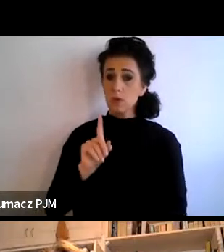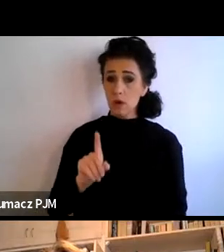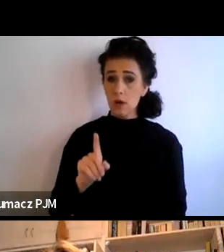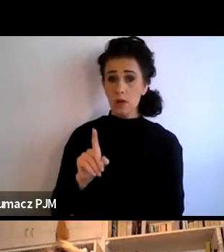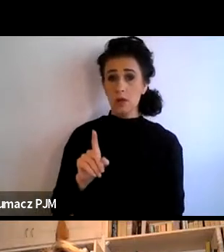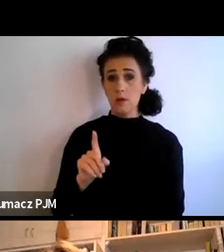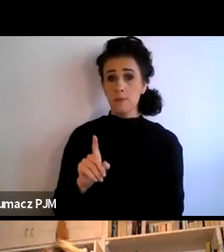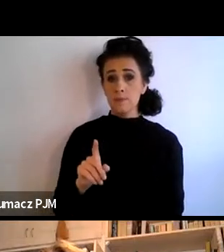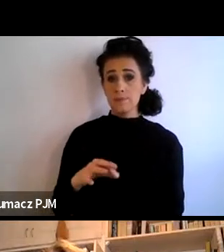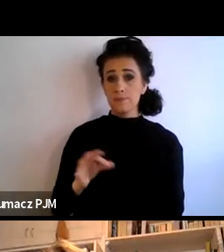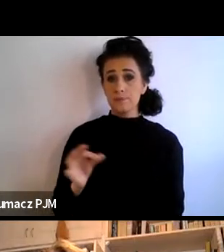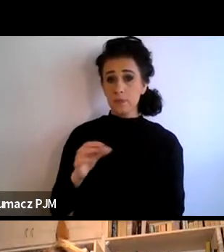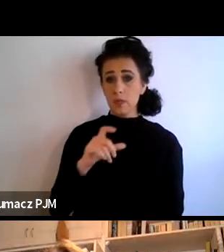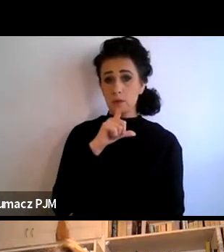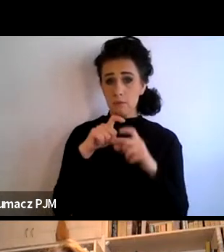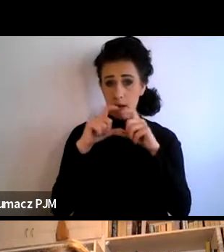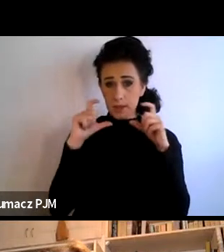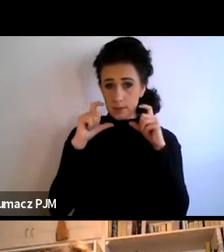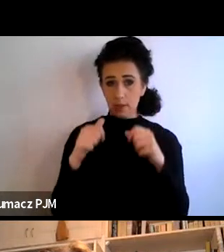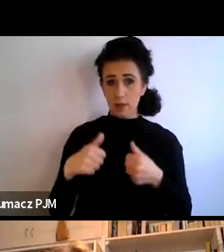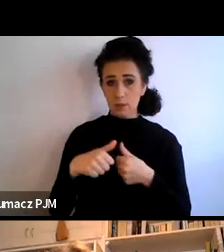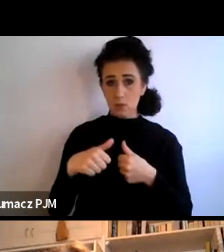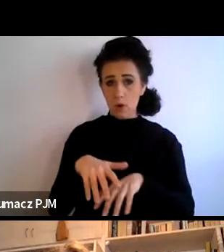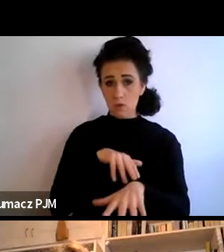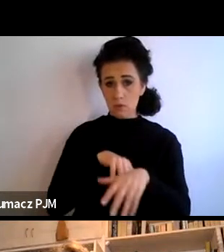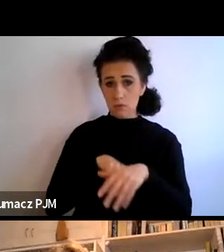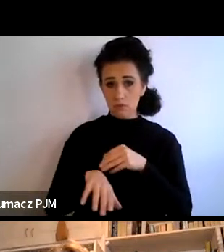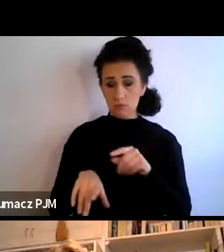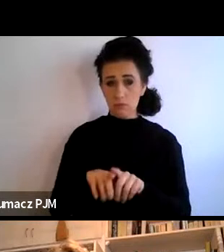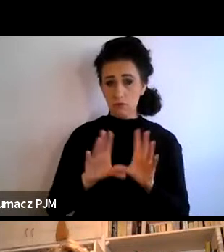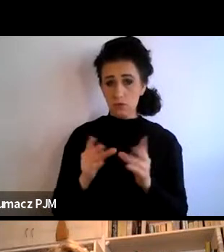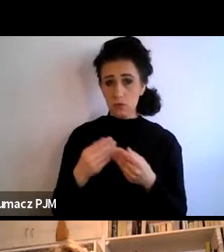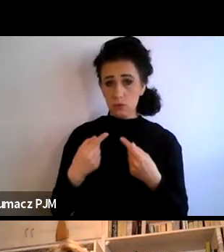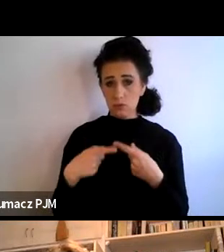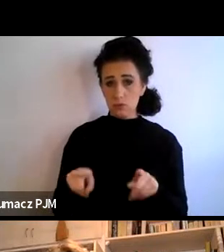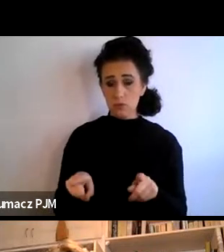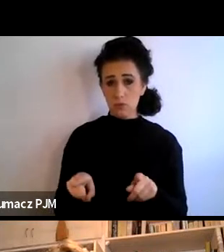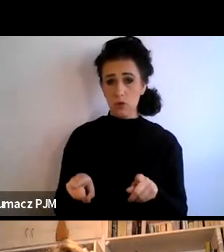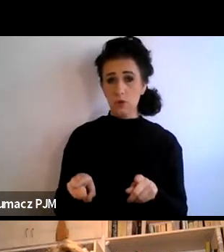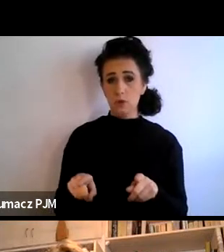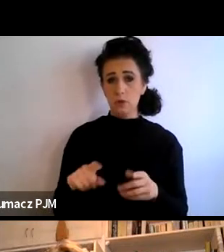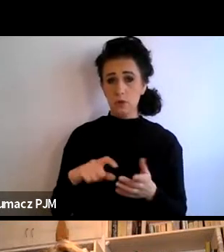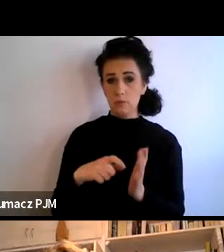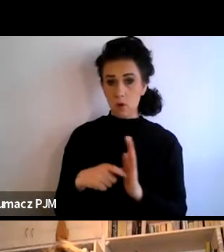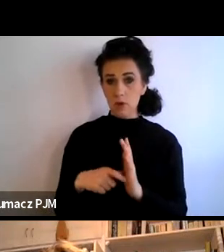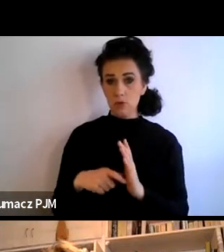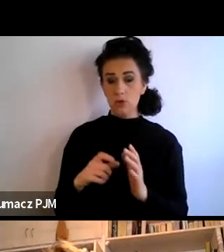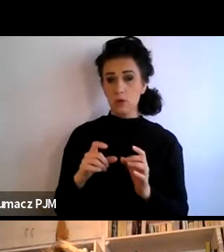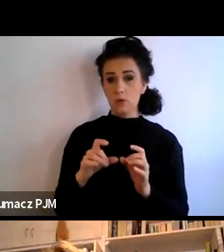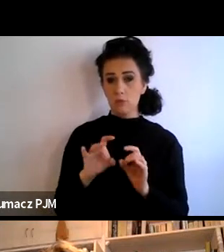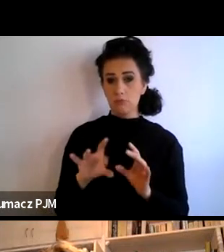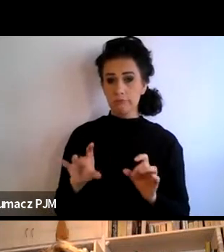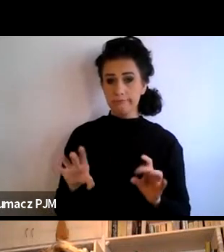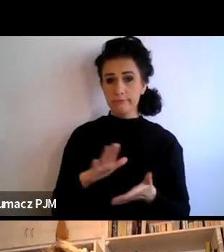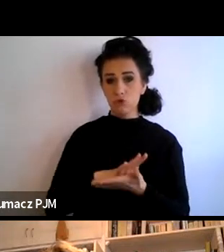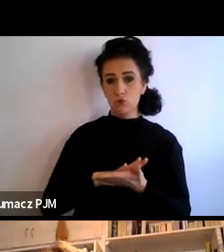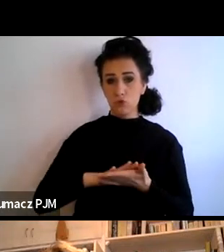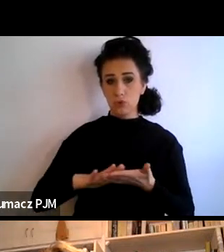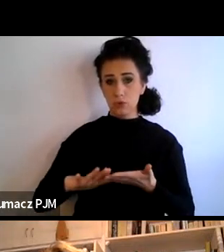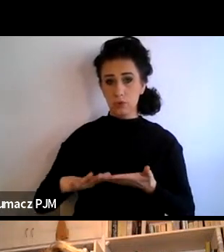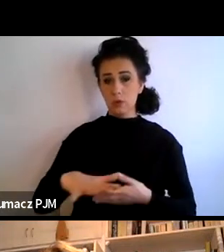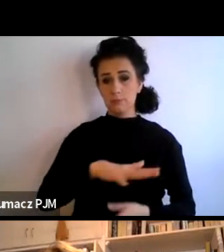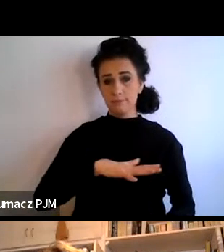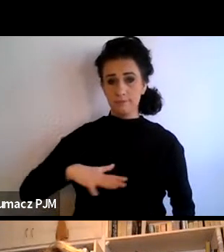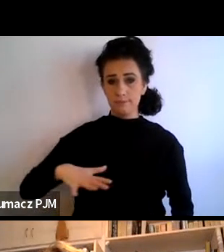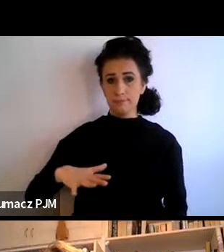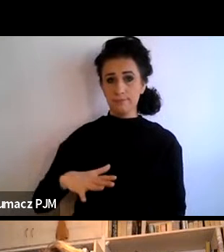bardzo specjalistyczne maski, rękawiczki i tak dalej, odpowiedniej wielkości pomieszczenie. no bo sami